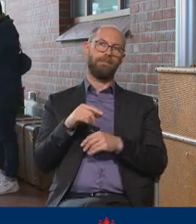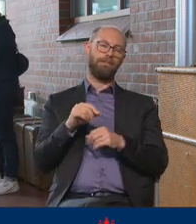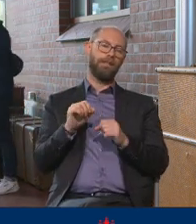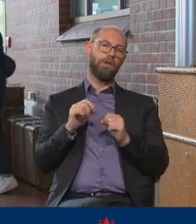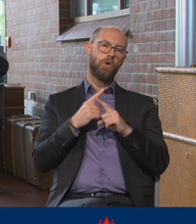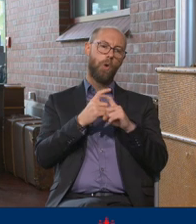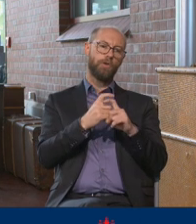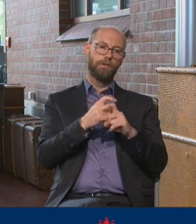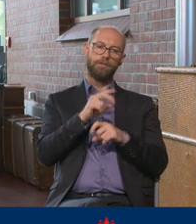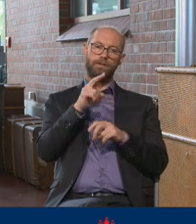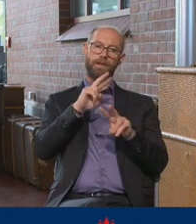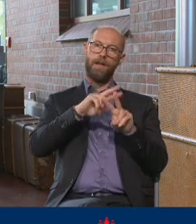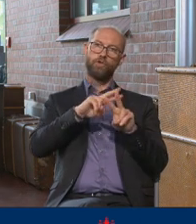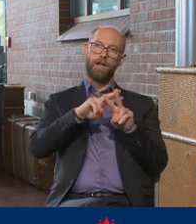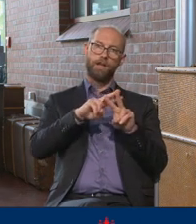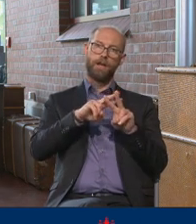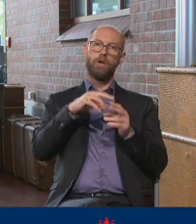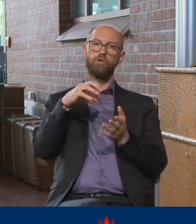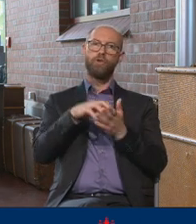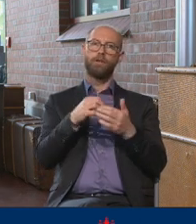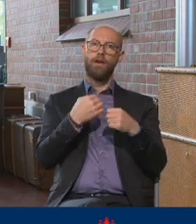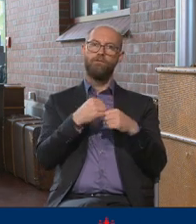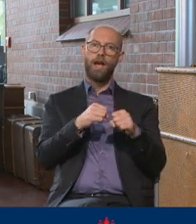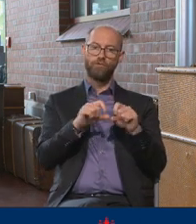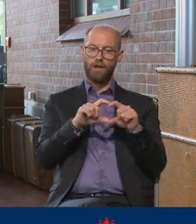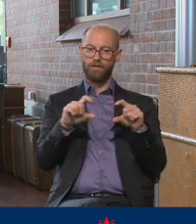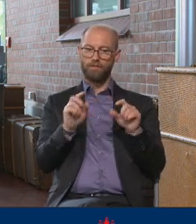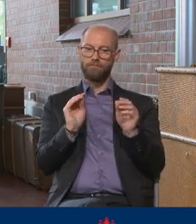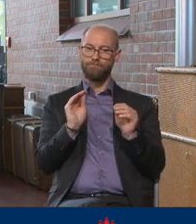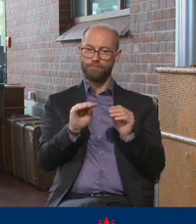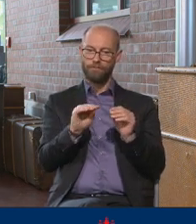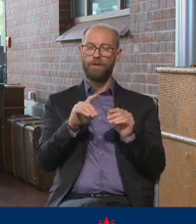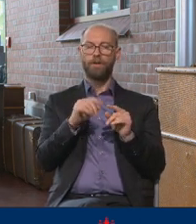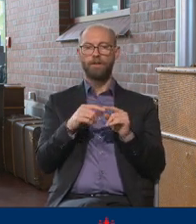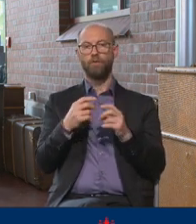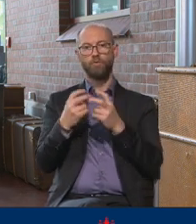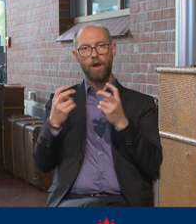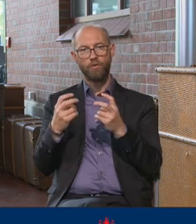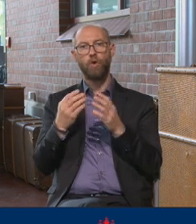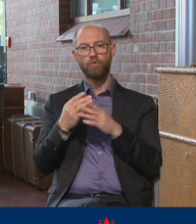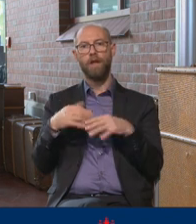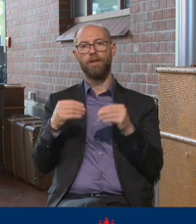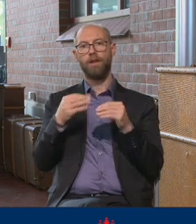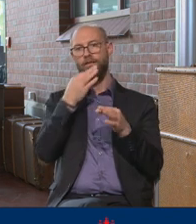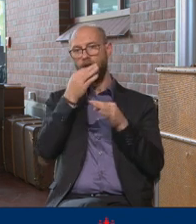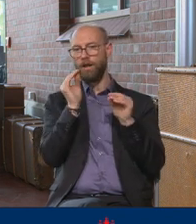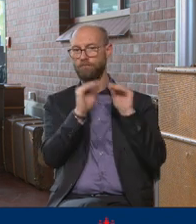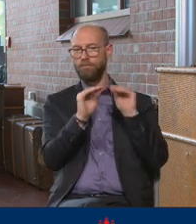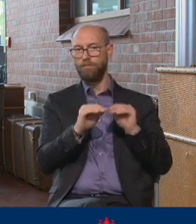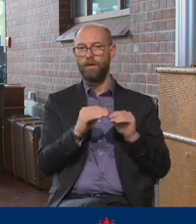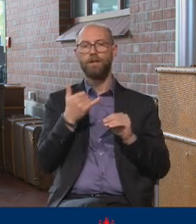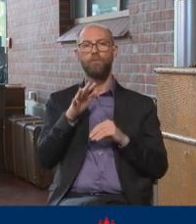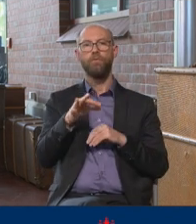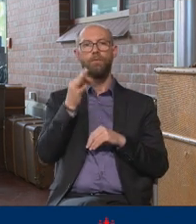wenn sie den stream verfolgen oder auch hier in der pause schon die ersten fragen einstellen wir waren 15 minuten pause es geht um